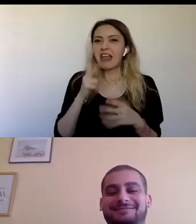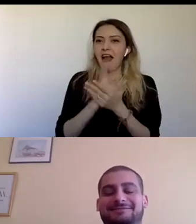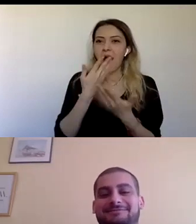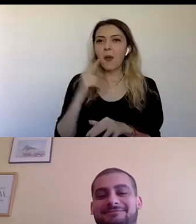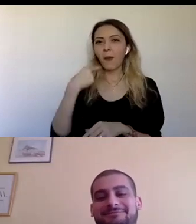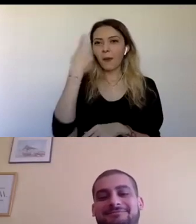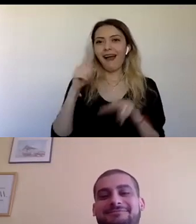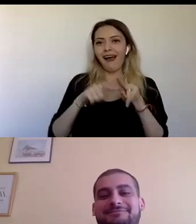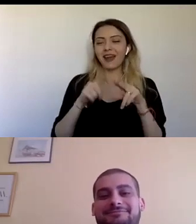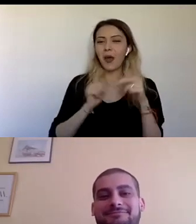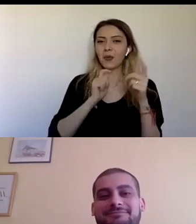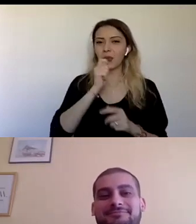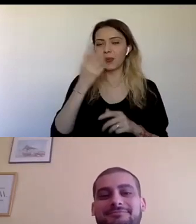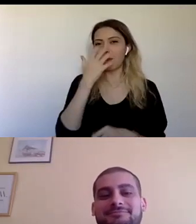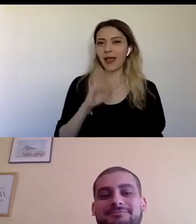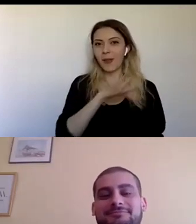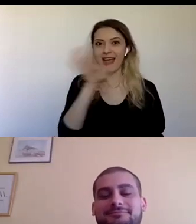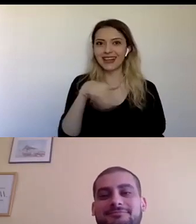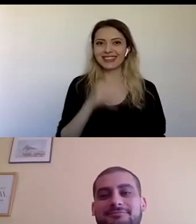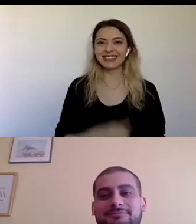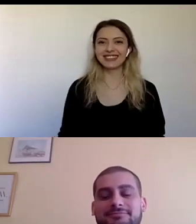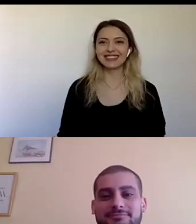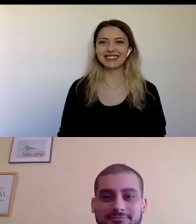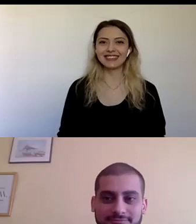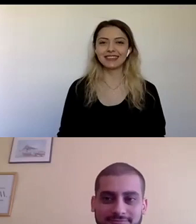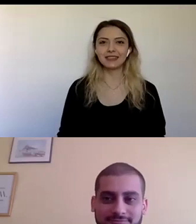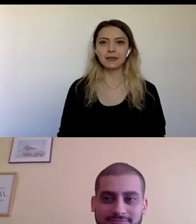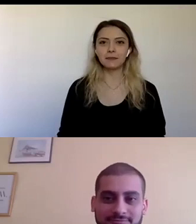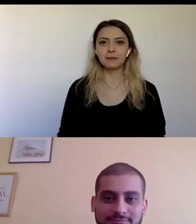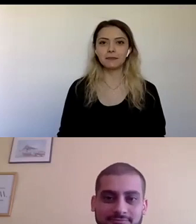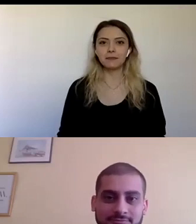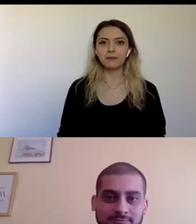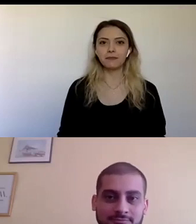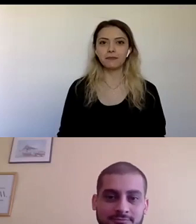bu tarz interaktif çalışmaları yapmak için bize oldukça